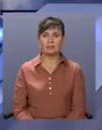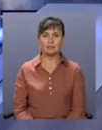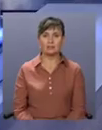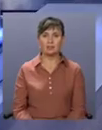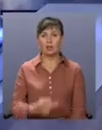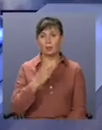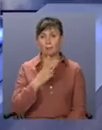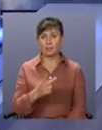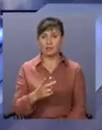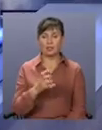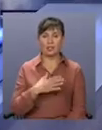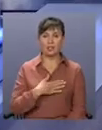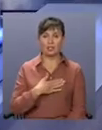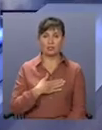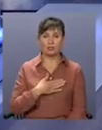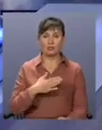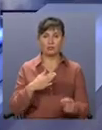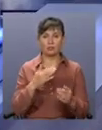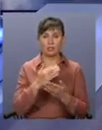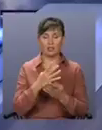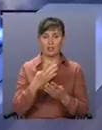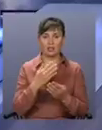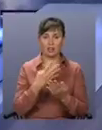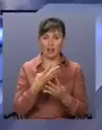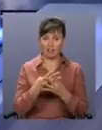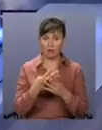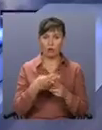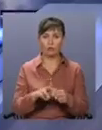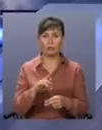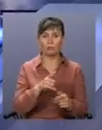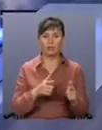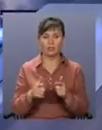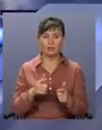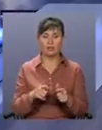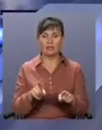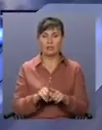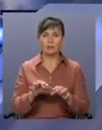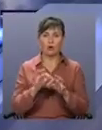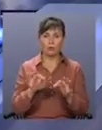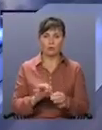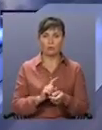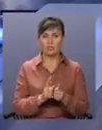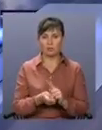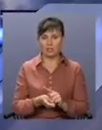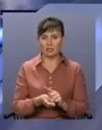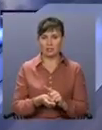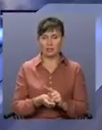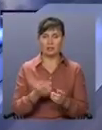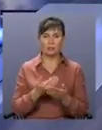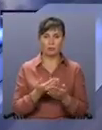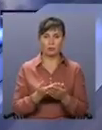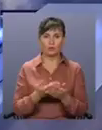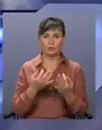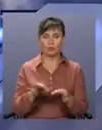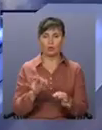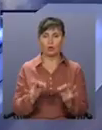посмотрите, пожалуйста, на нашу инфографику, которую мы подготовили. Да, вот каким образом изменилась шкала, да, допустимой